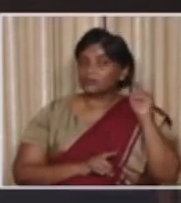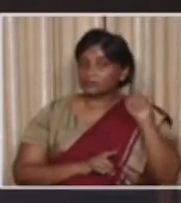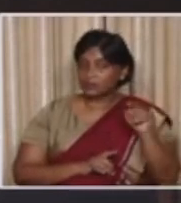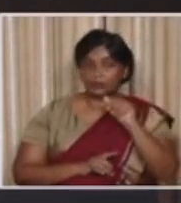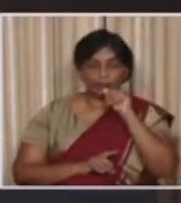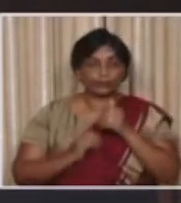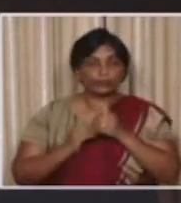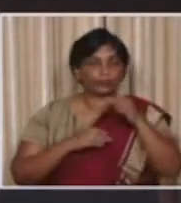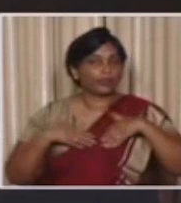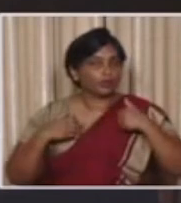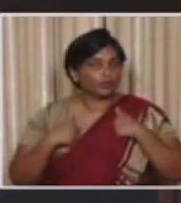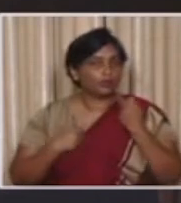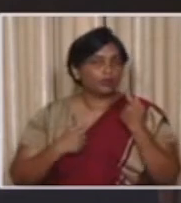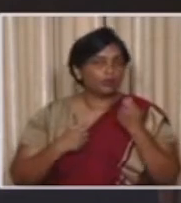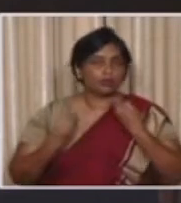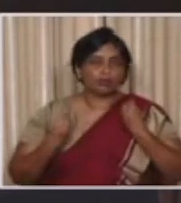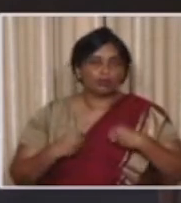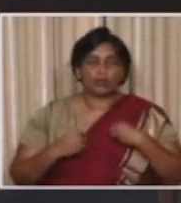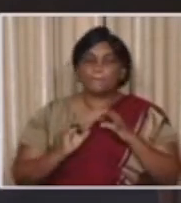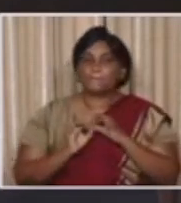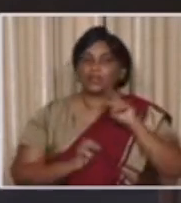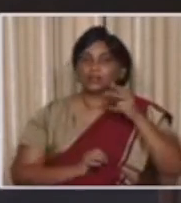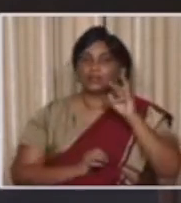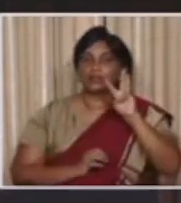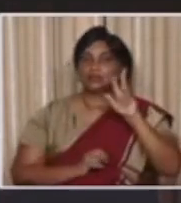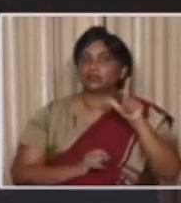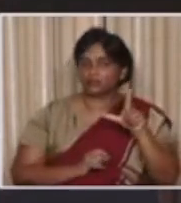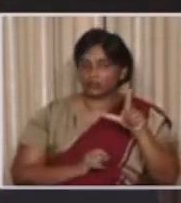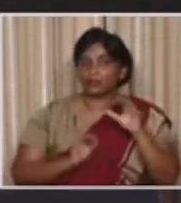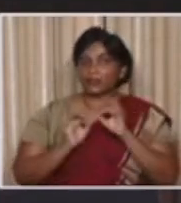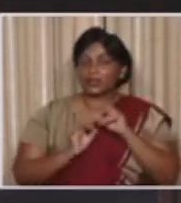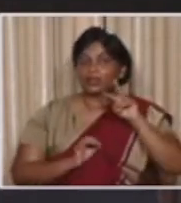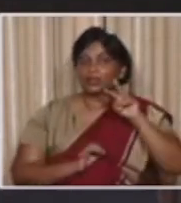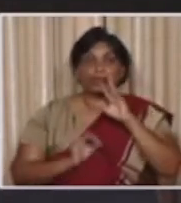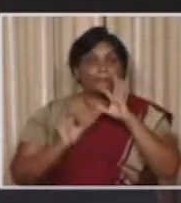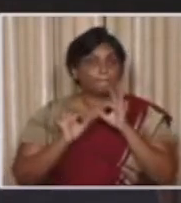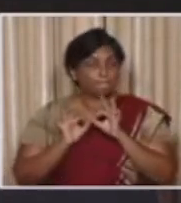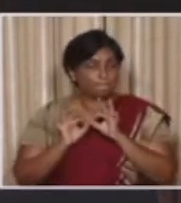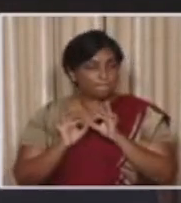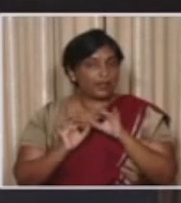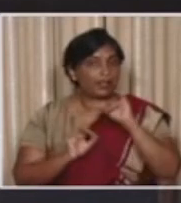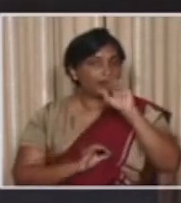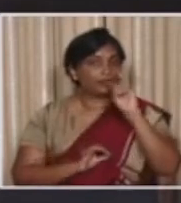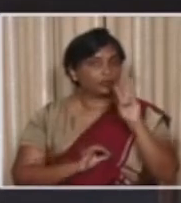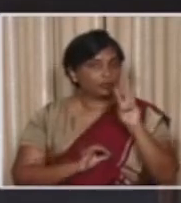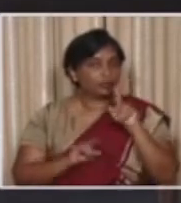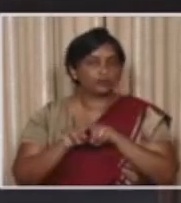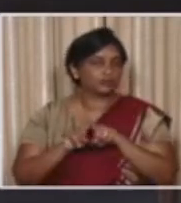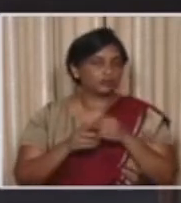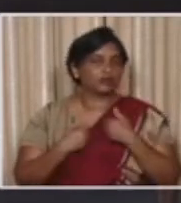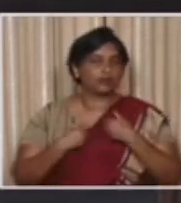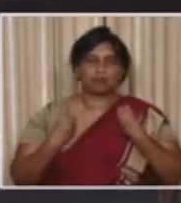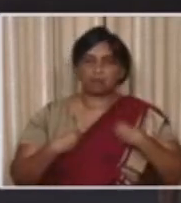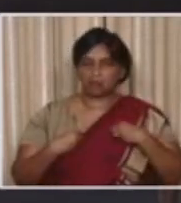මේකෙන් ඇති වෙලා තියෙන සෞඛ්‍ය සහ ආර්ථික පාඩුව බිලියන 237යි. බිලියන 200. ඒ කියන්නේ බිලියන 63ක් විතර අපිට